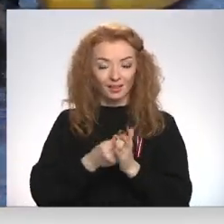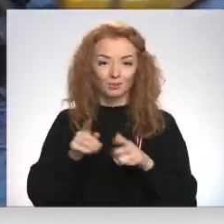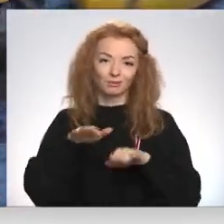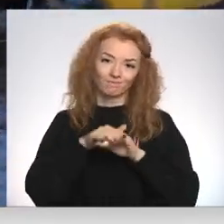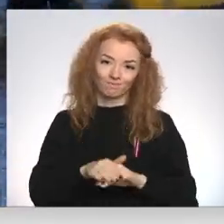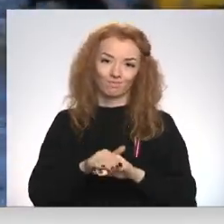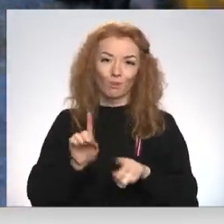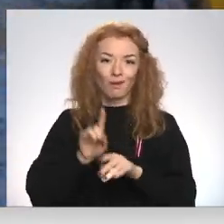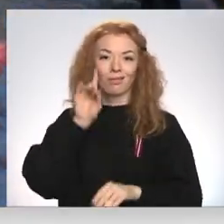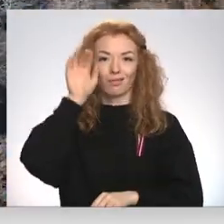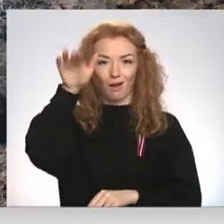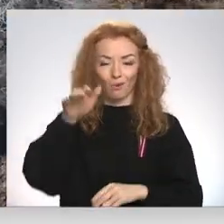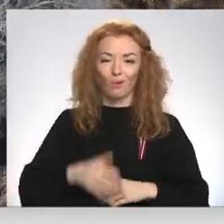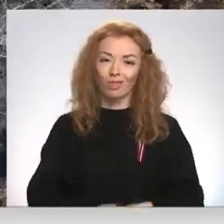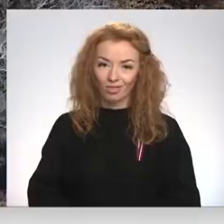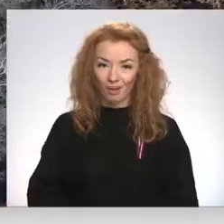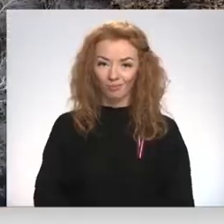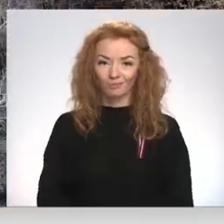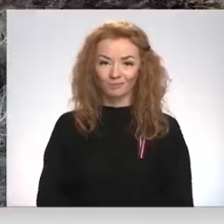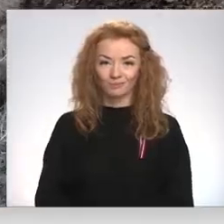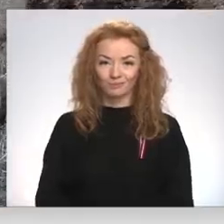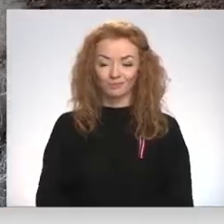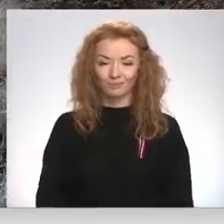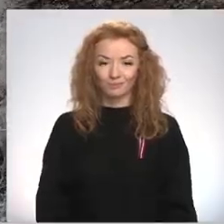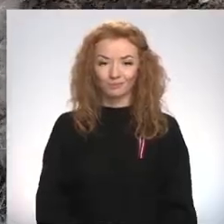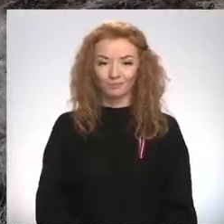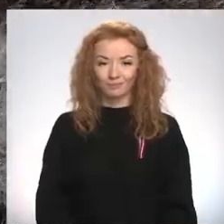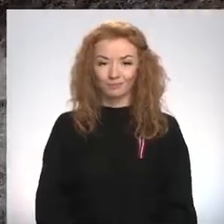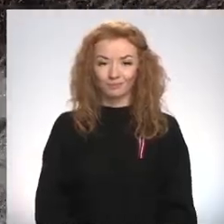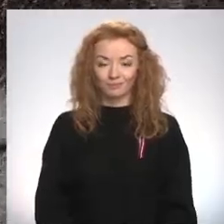saglabātas arī nākotnē. Svetlana Dudareneka, Vitālijas Dudareneks, Latgales regionālā televīzija.